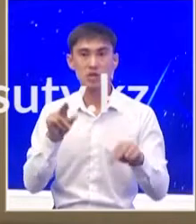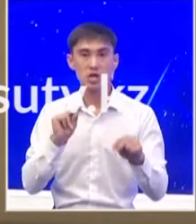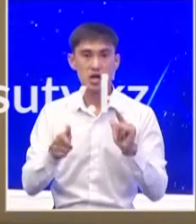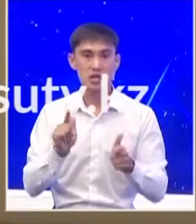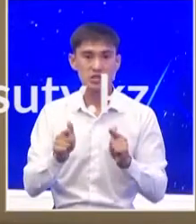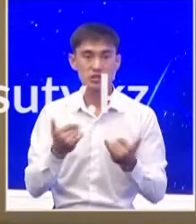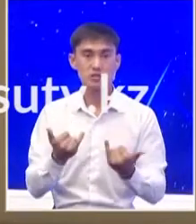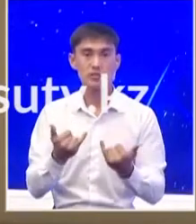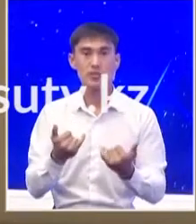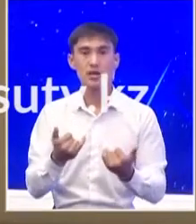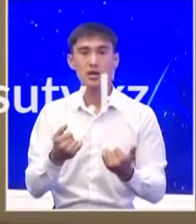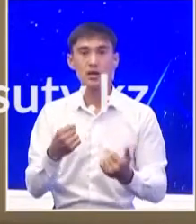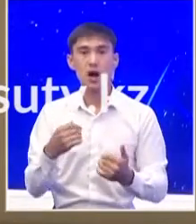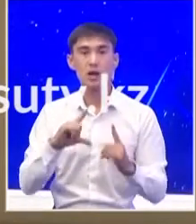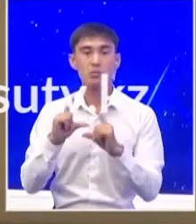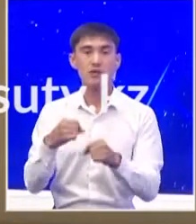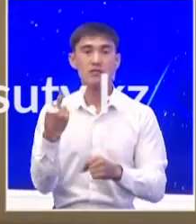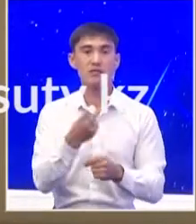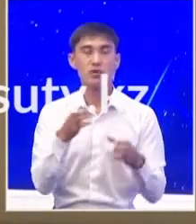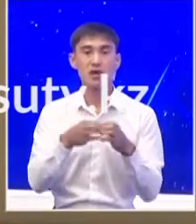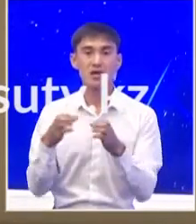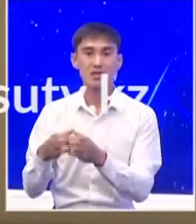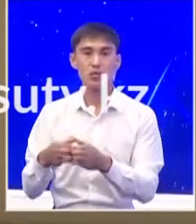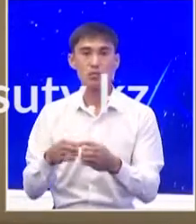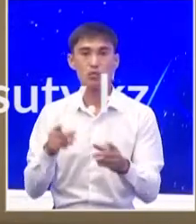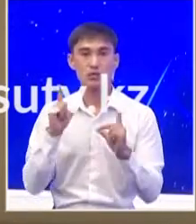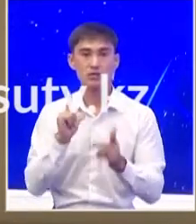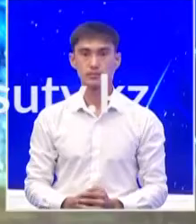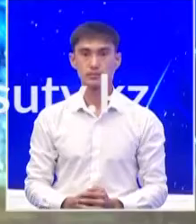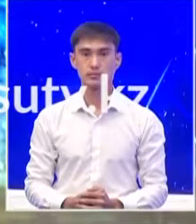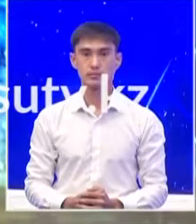направили конкурсантов на 2-й этап, удостоверившись в выполнении всех условий.